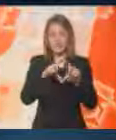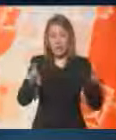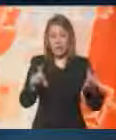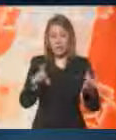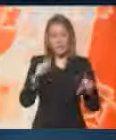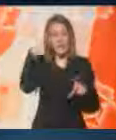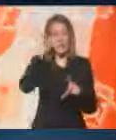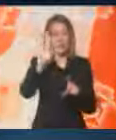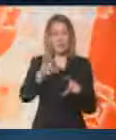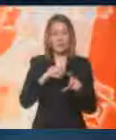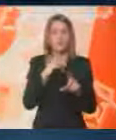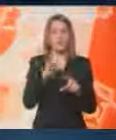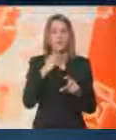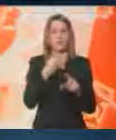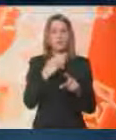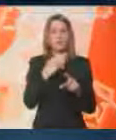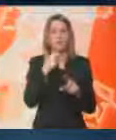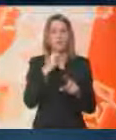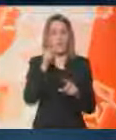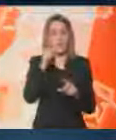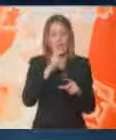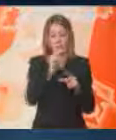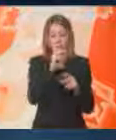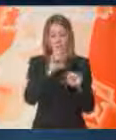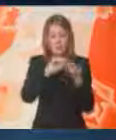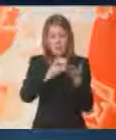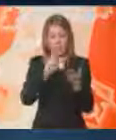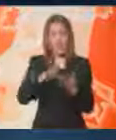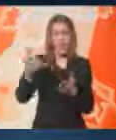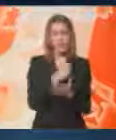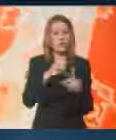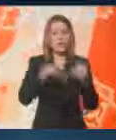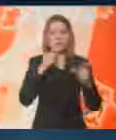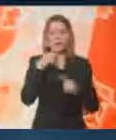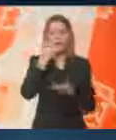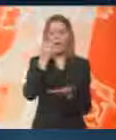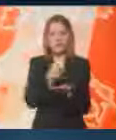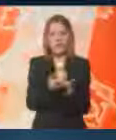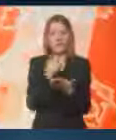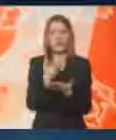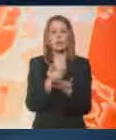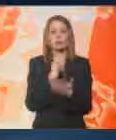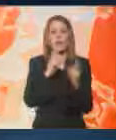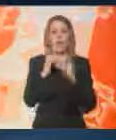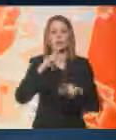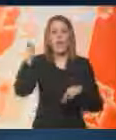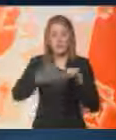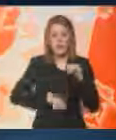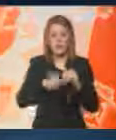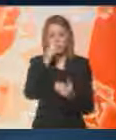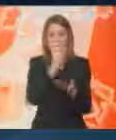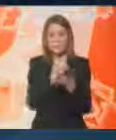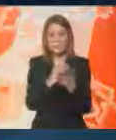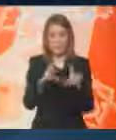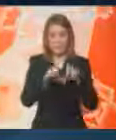sa kosovskim inicijalima gradova oduzmu tablice, izdaju potvrdu i napišu saobraćajnu kaznu. Što se tiče